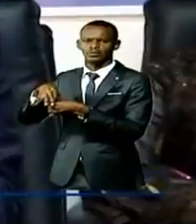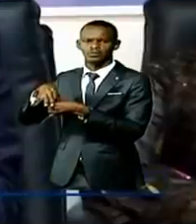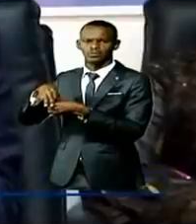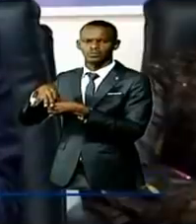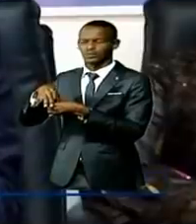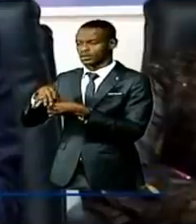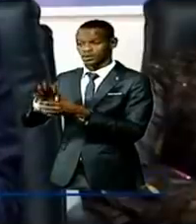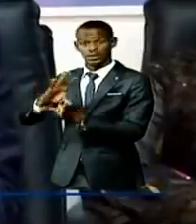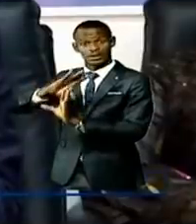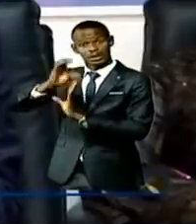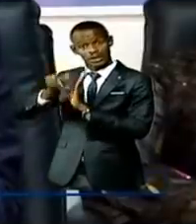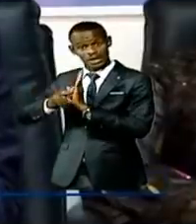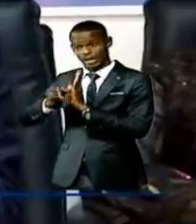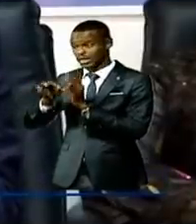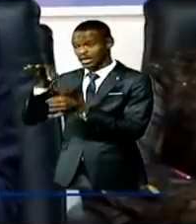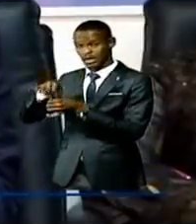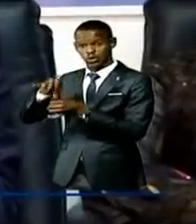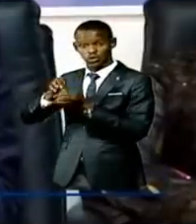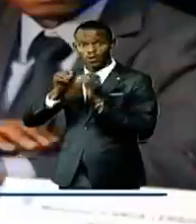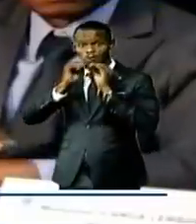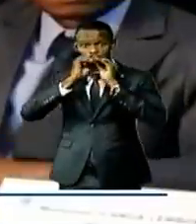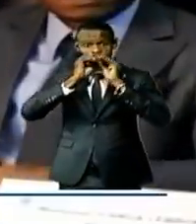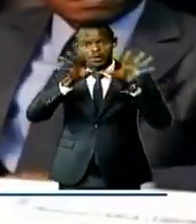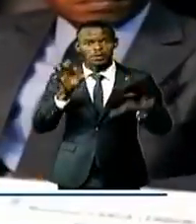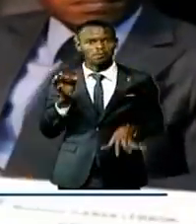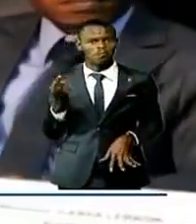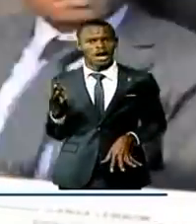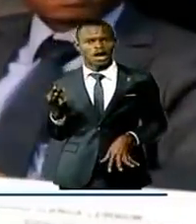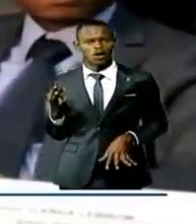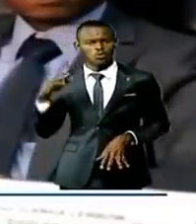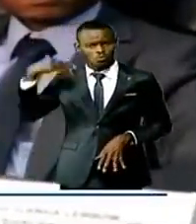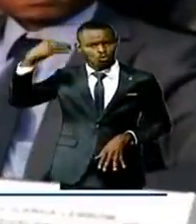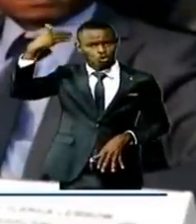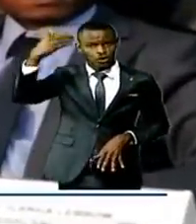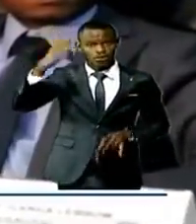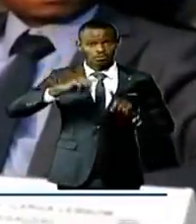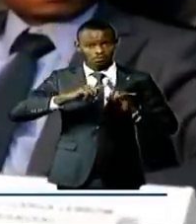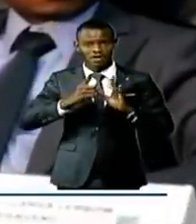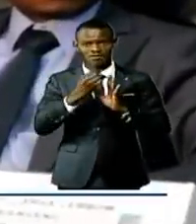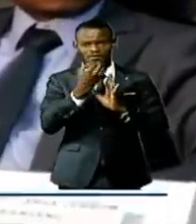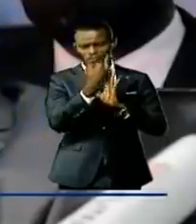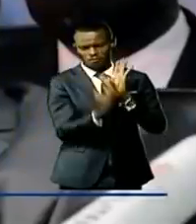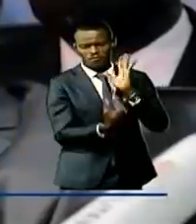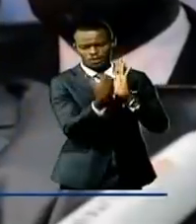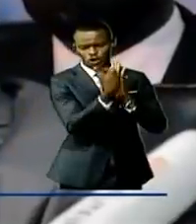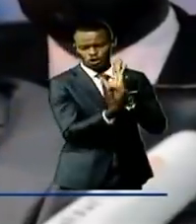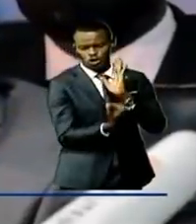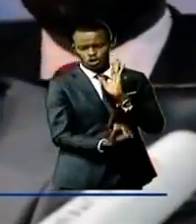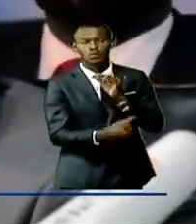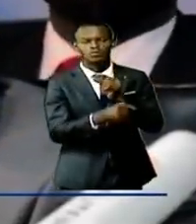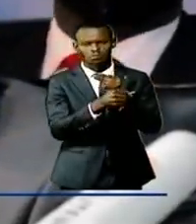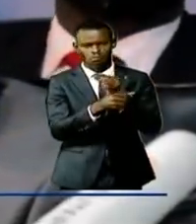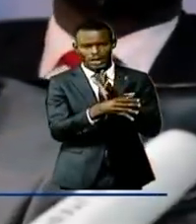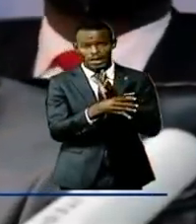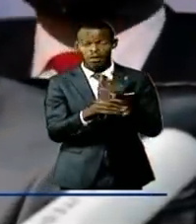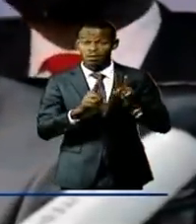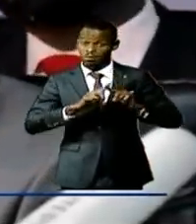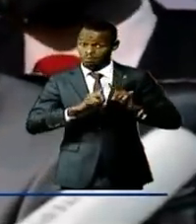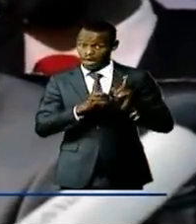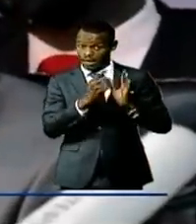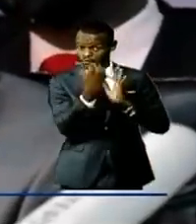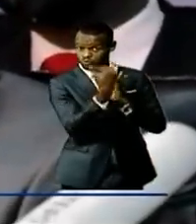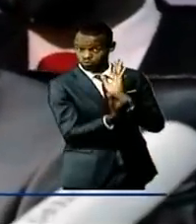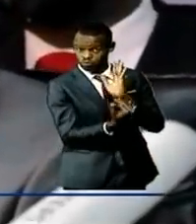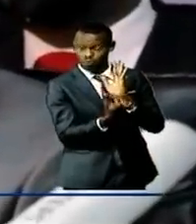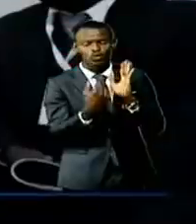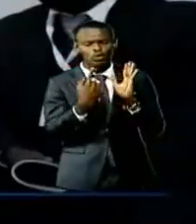publié ultérieurement. Néanmoins, dans son élaboration, différentes contraintes ont été prises en considération,